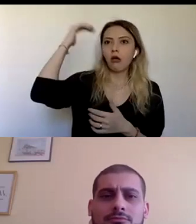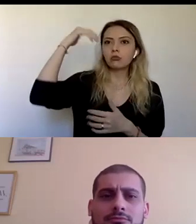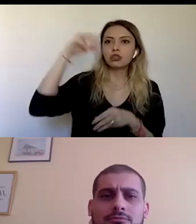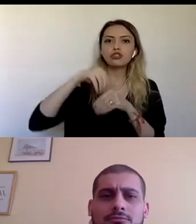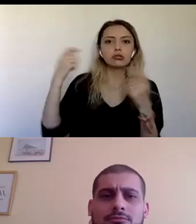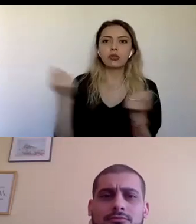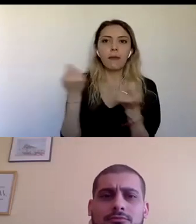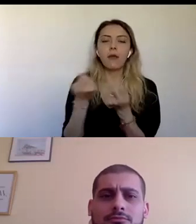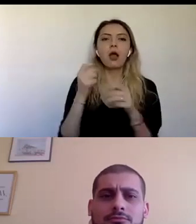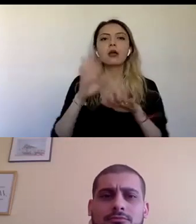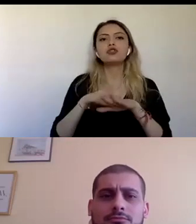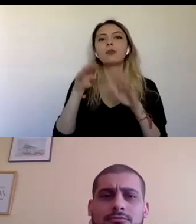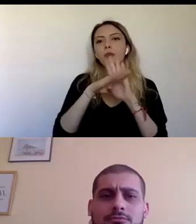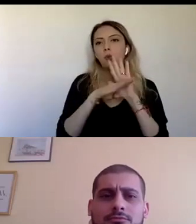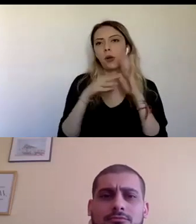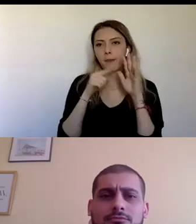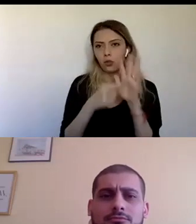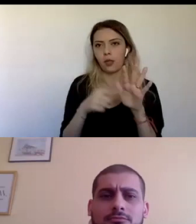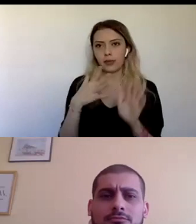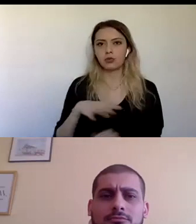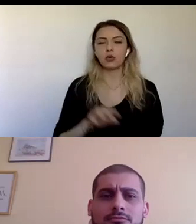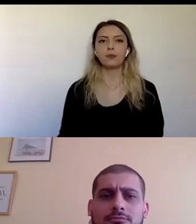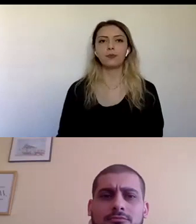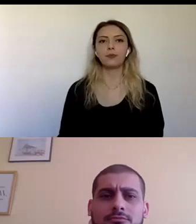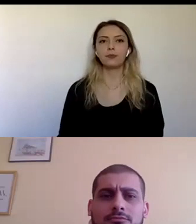Şu diğer sekmelerimi hemen bilgisayarımdan kapatayım.